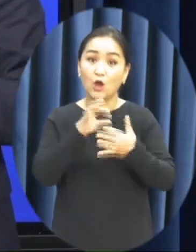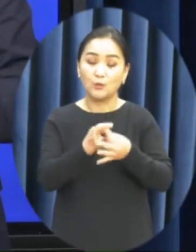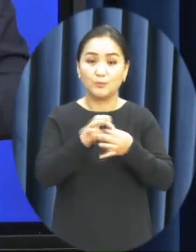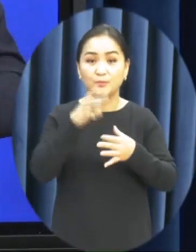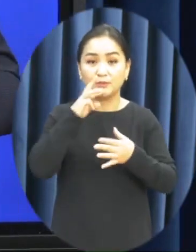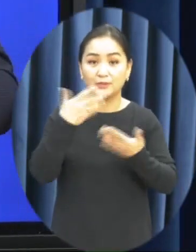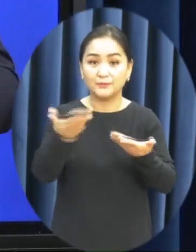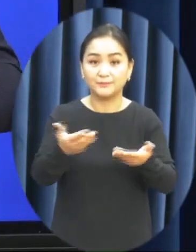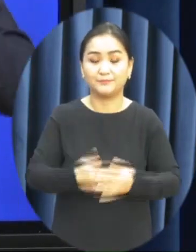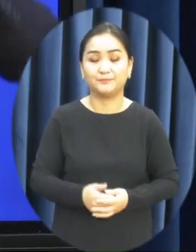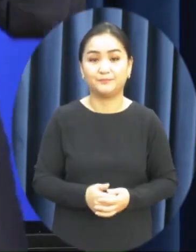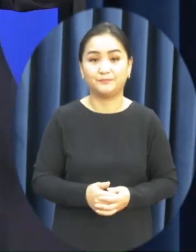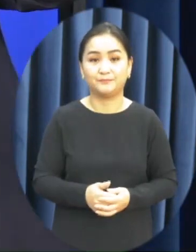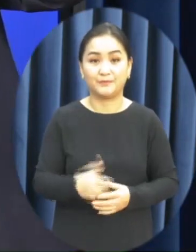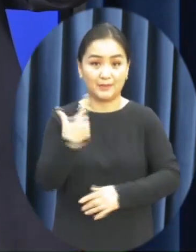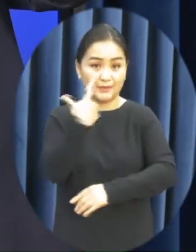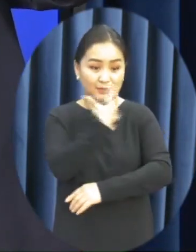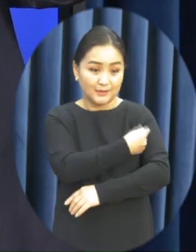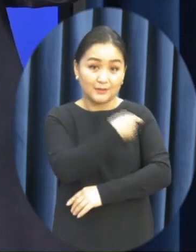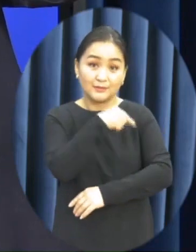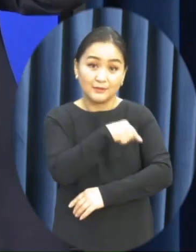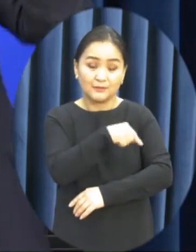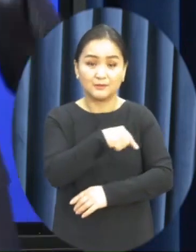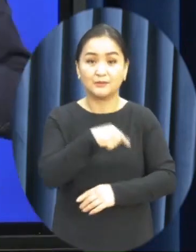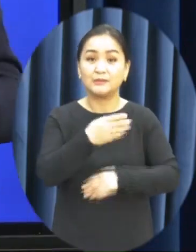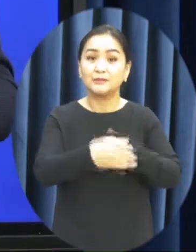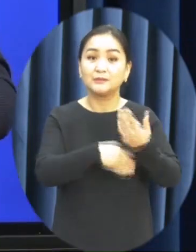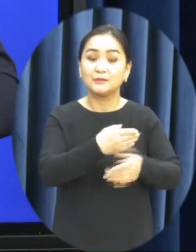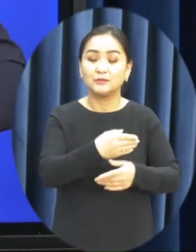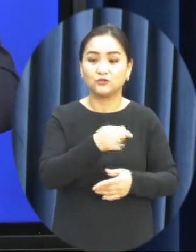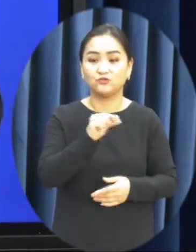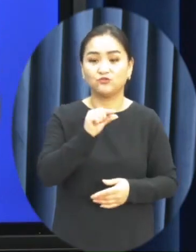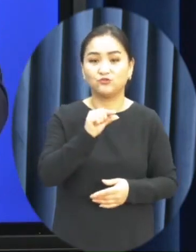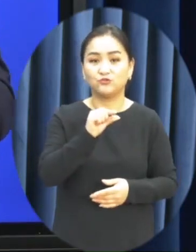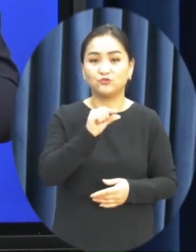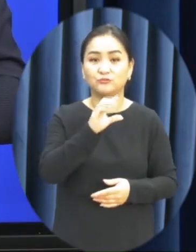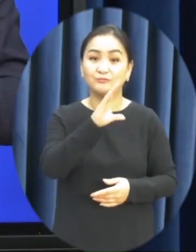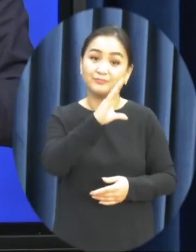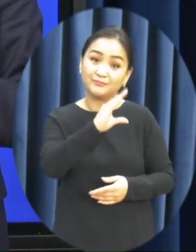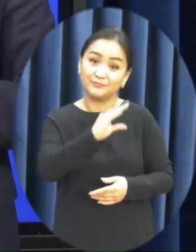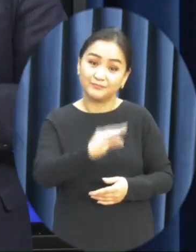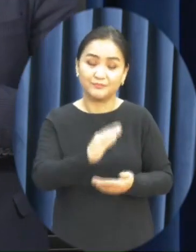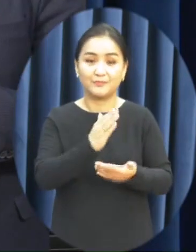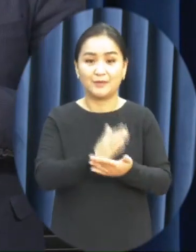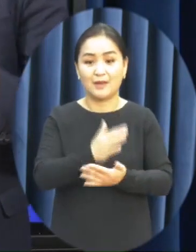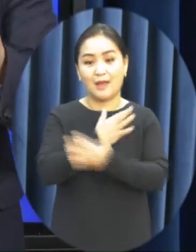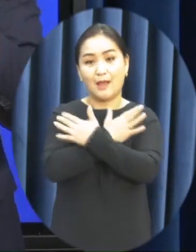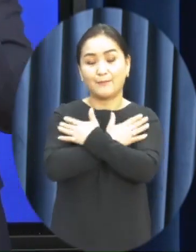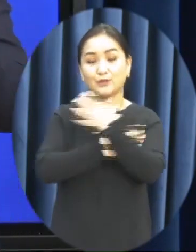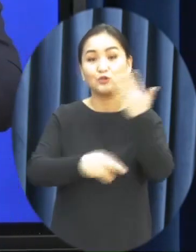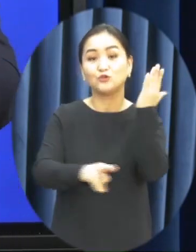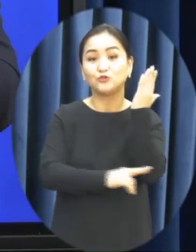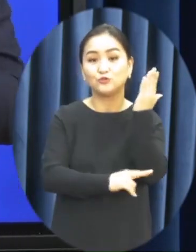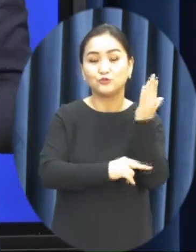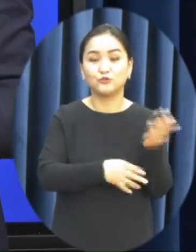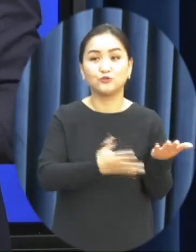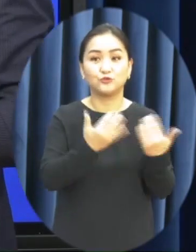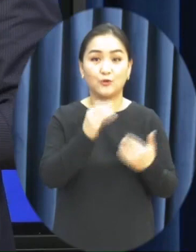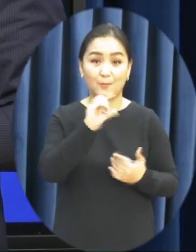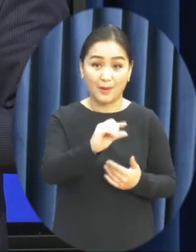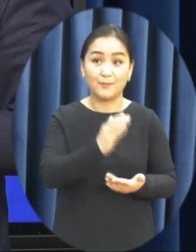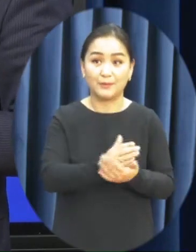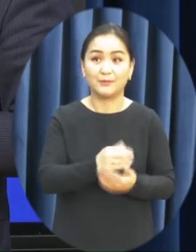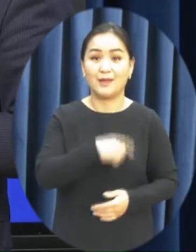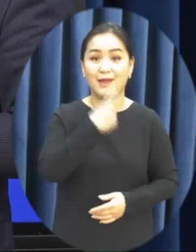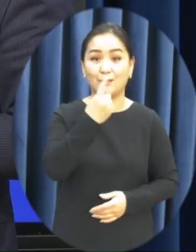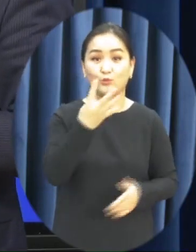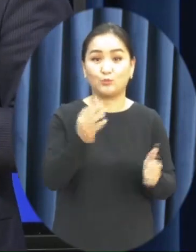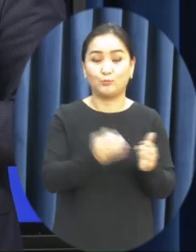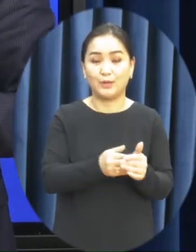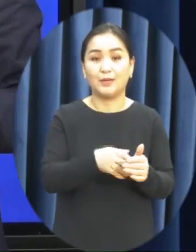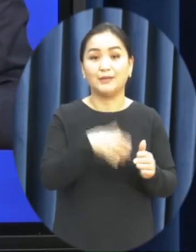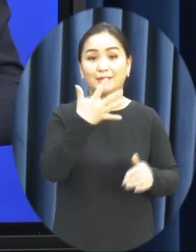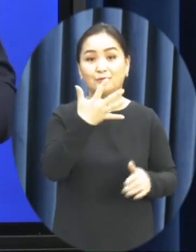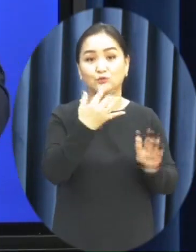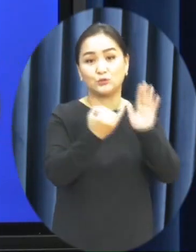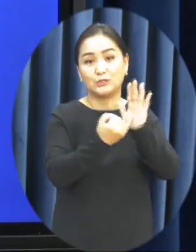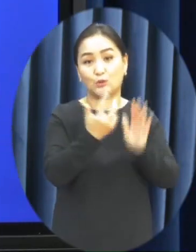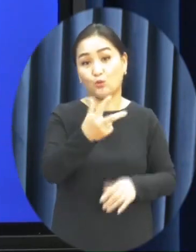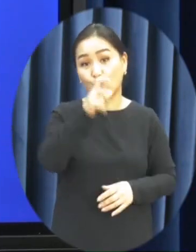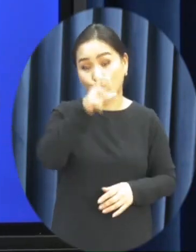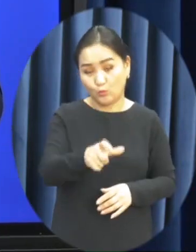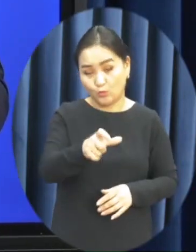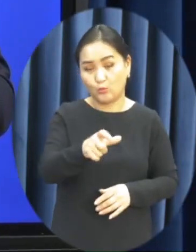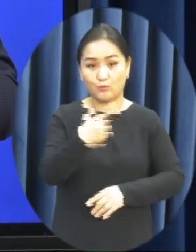ངུན